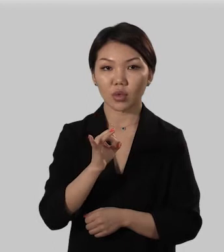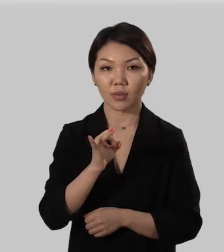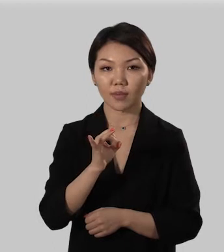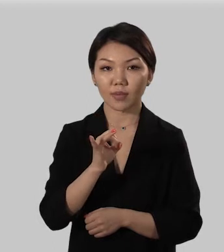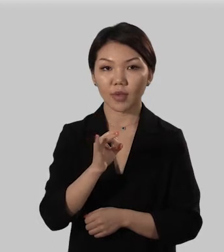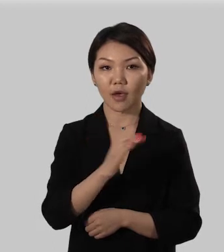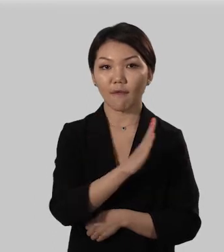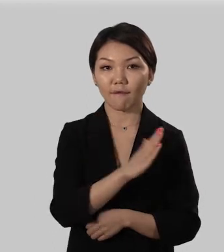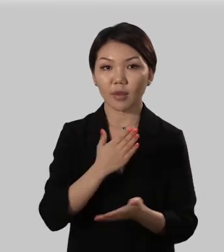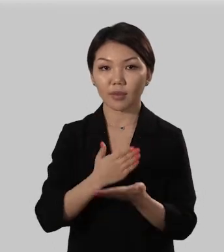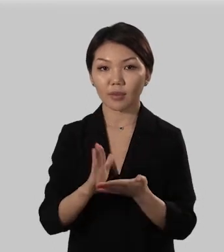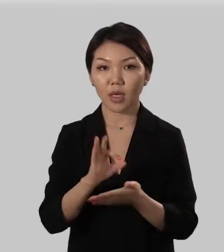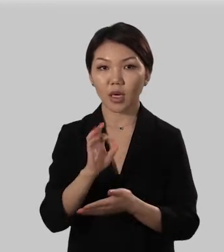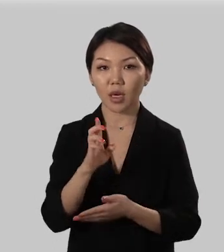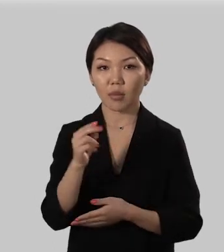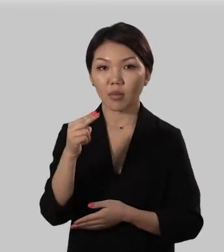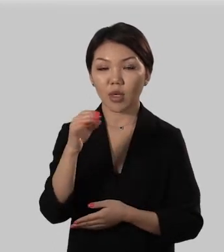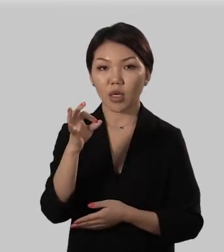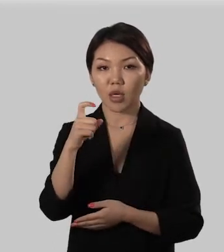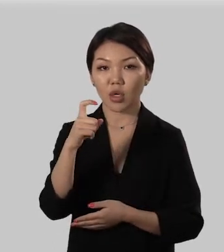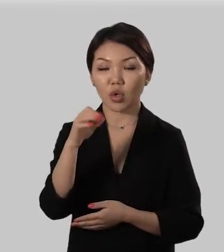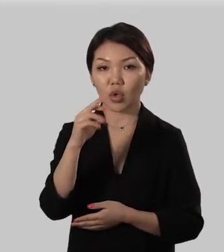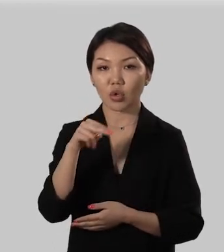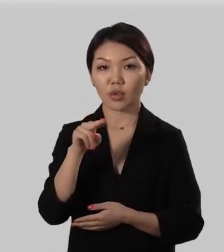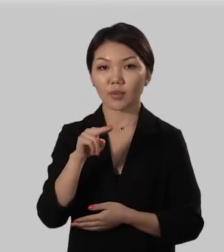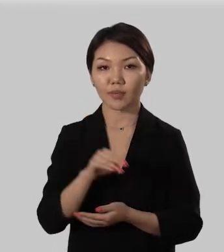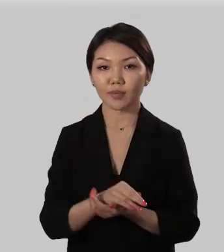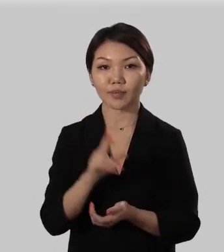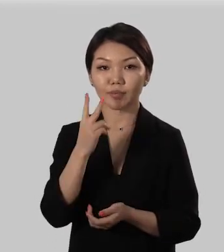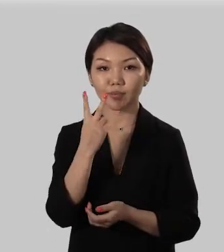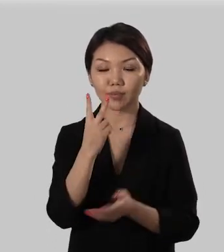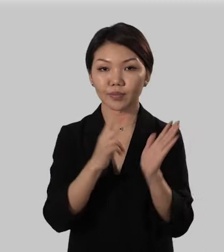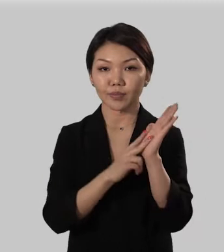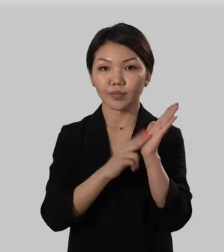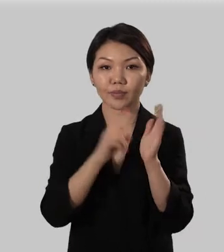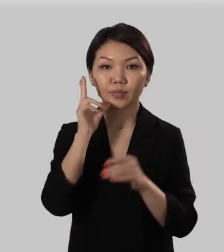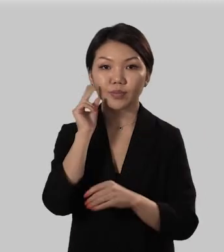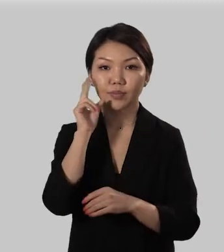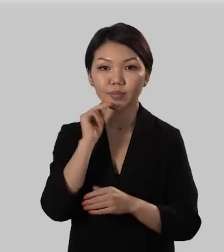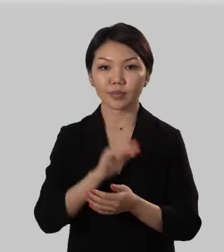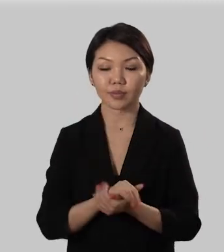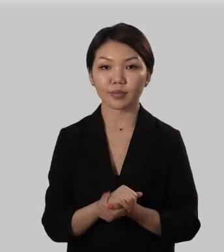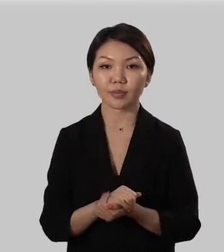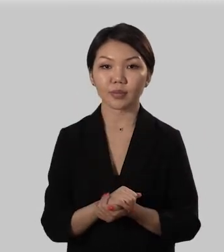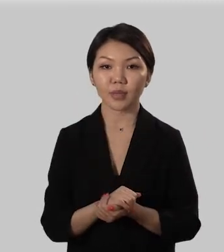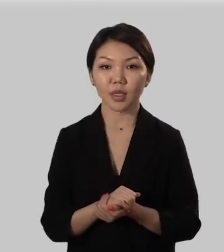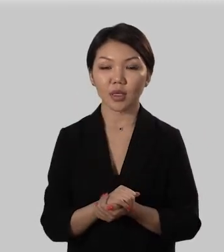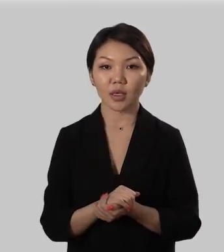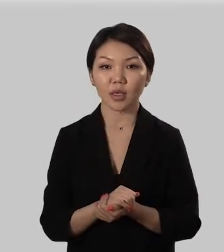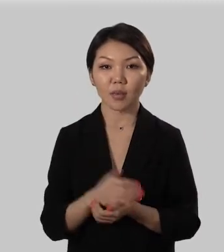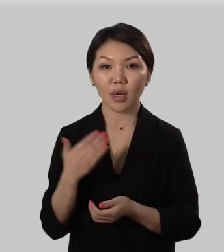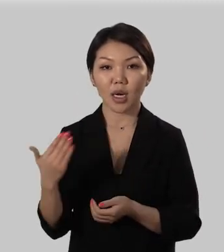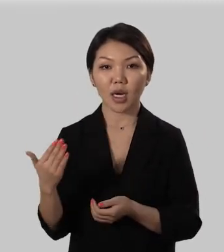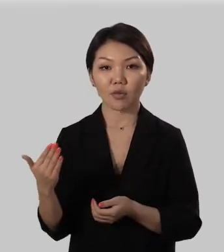в обход слова под цифрой 7 по левую сторону находится